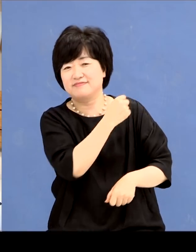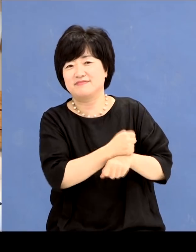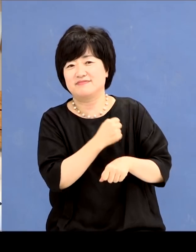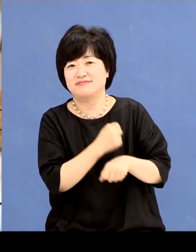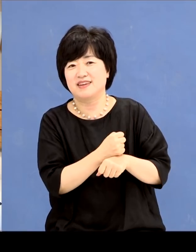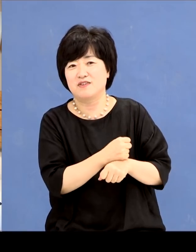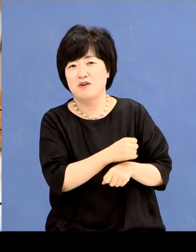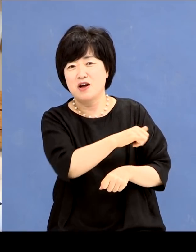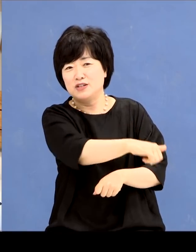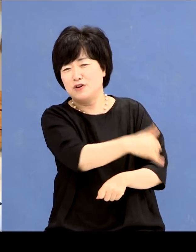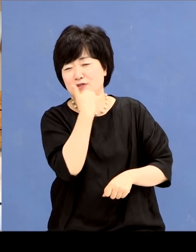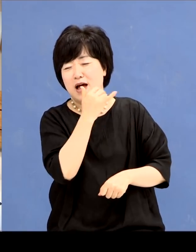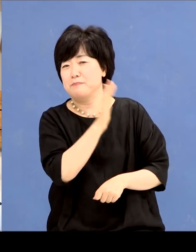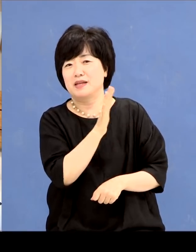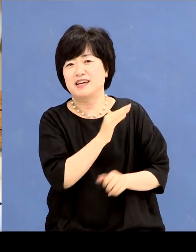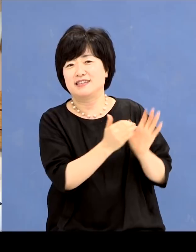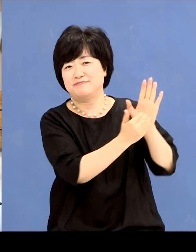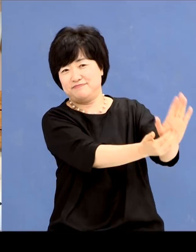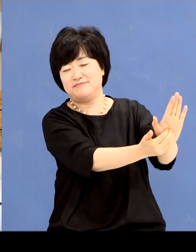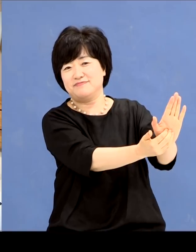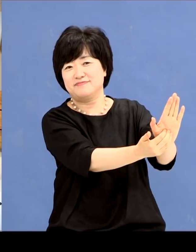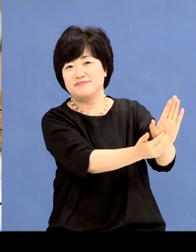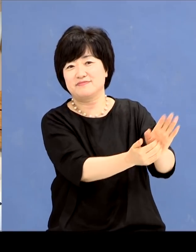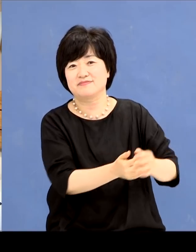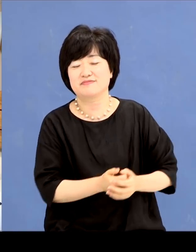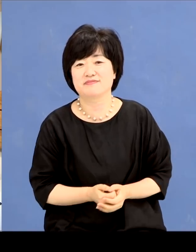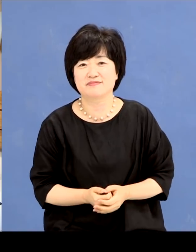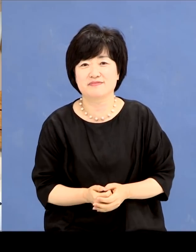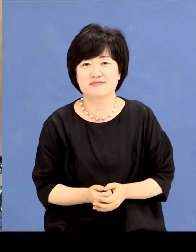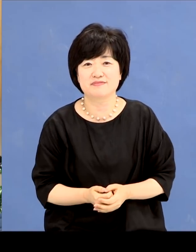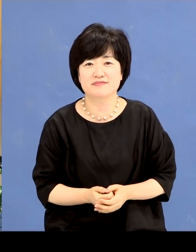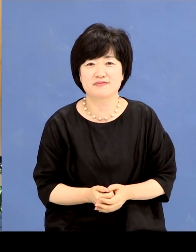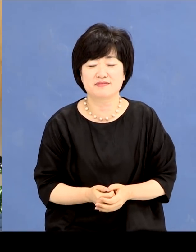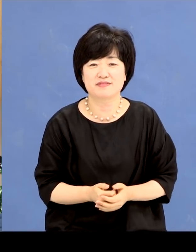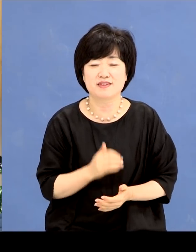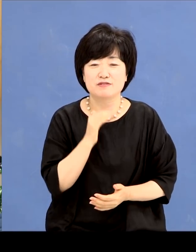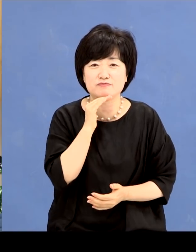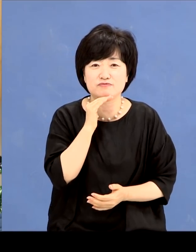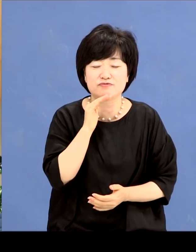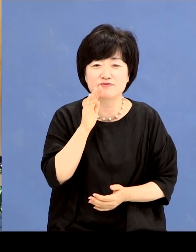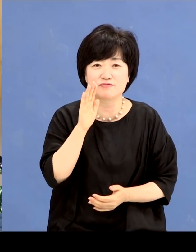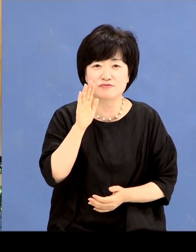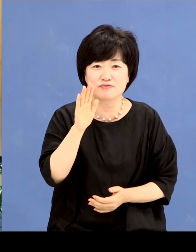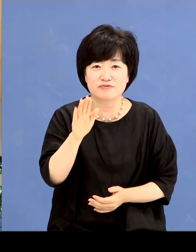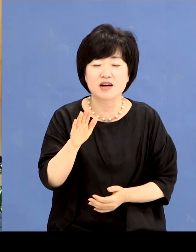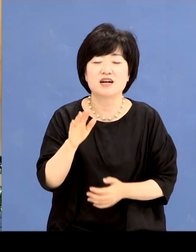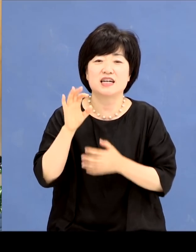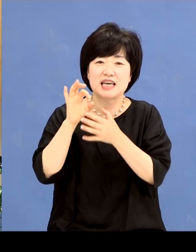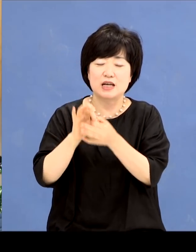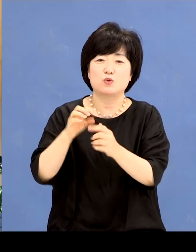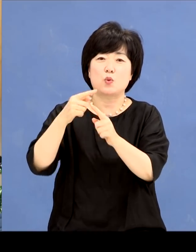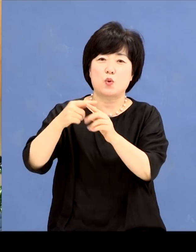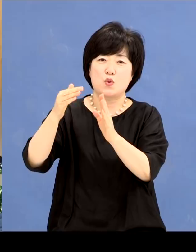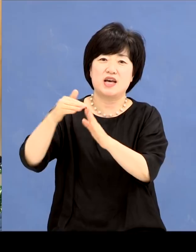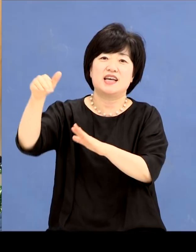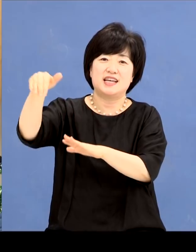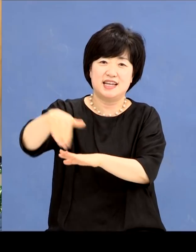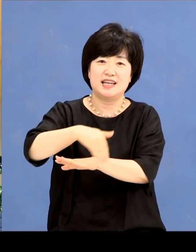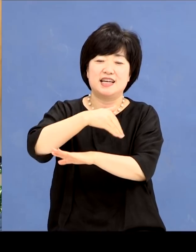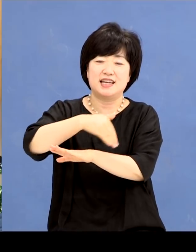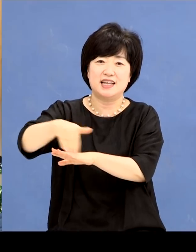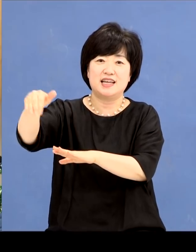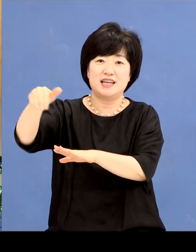연락은 계속 왔어도. 예, 계속 왔는데 절대 전화를 안 받았어요. 네. 예. 그러면서 제가 당연히 이제 교회는 계속